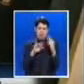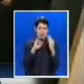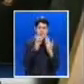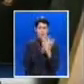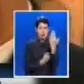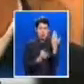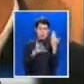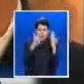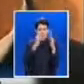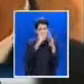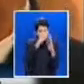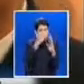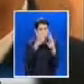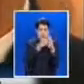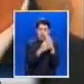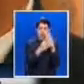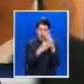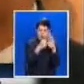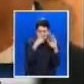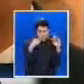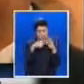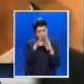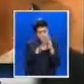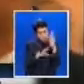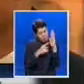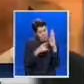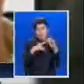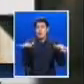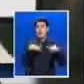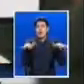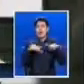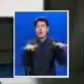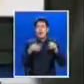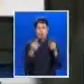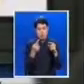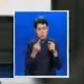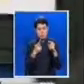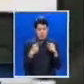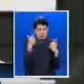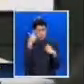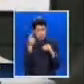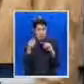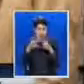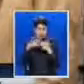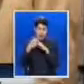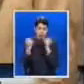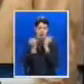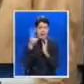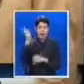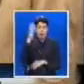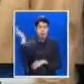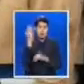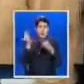ในภาคเหนือภาคตะวันออกเฉียงเหนือภาคกลางเนี่ยสูงถึง12องศาเป็นปกติอยู่แล้วแล้วก็ปรากฏการณ์เอลนีโญ่เนี่ยจะมีผลกระทบเล็กน้อย